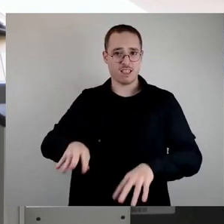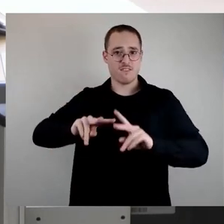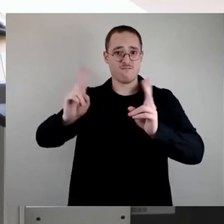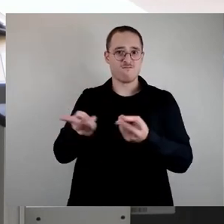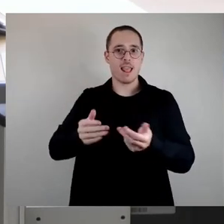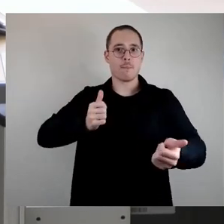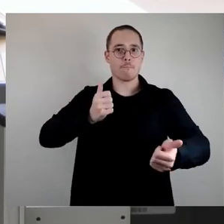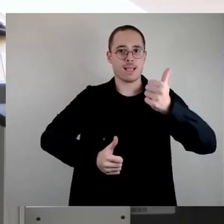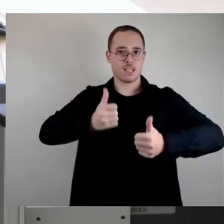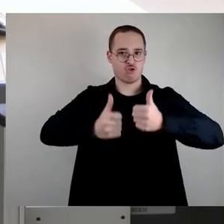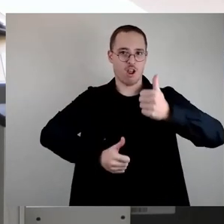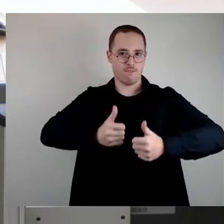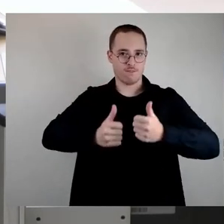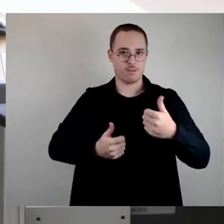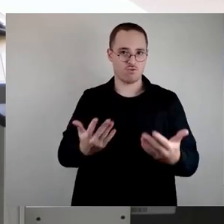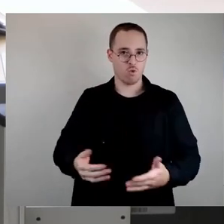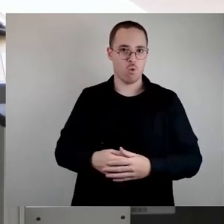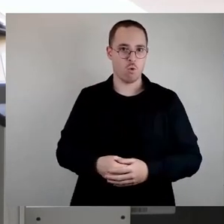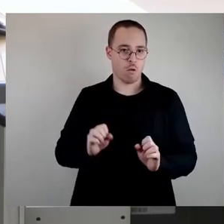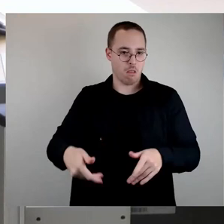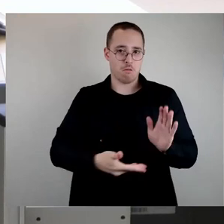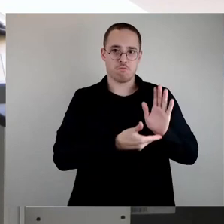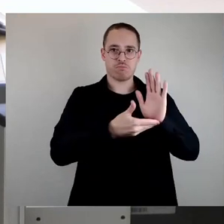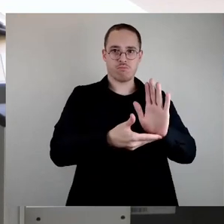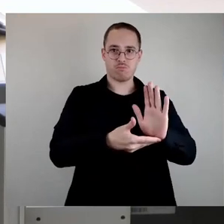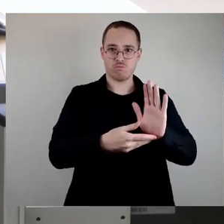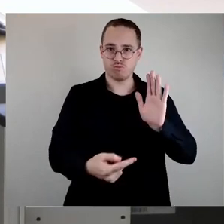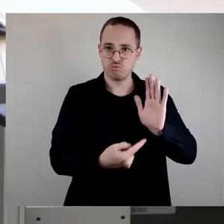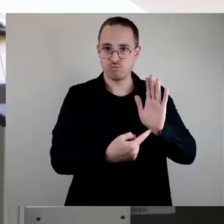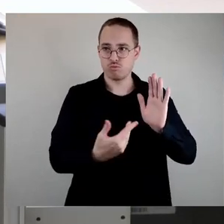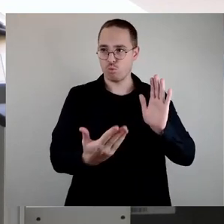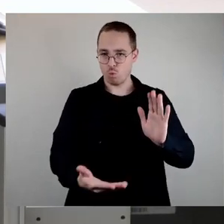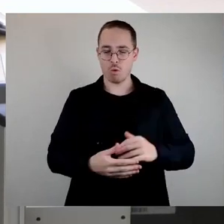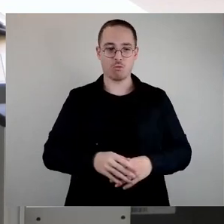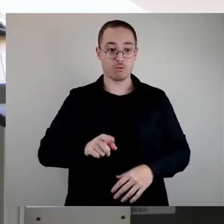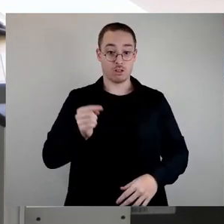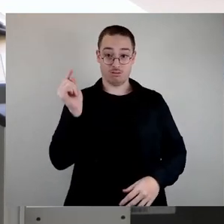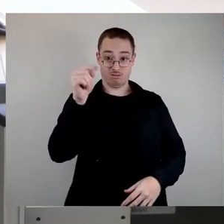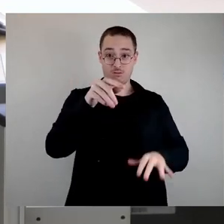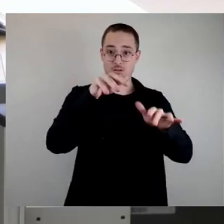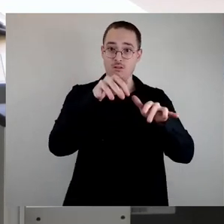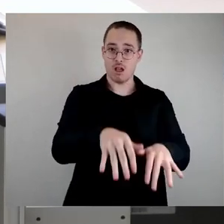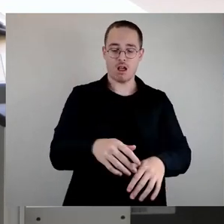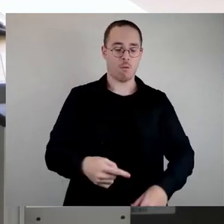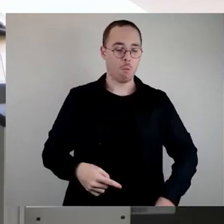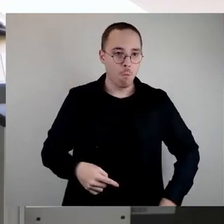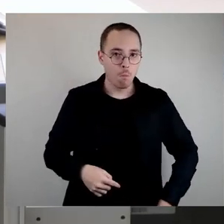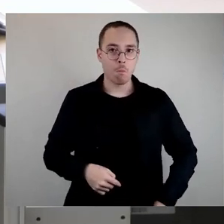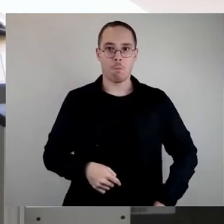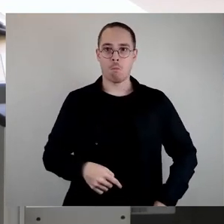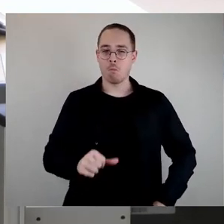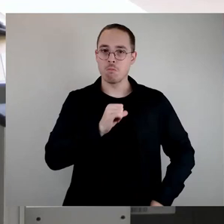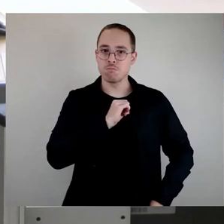zugegen gewesen zu sein und haben dort feststellen dürfen, dass die männlichen Teilnehmer